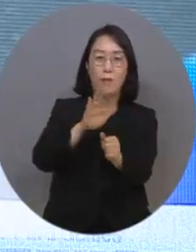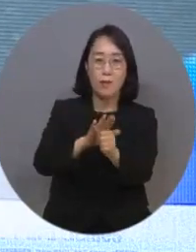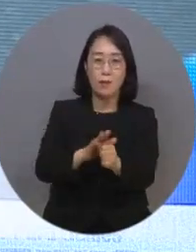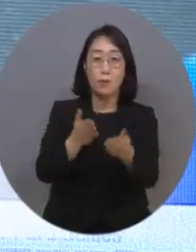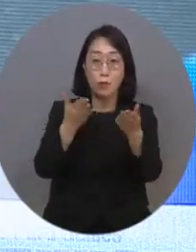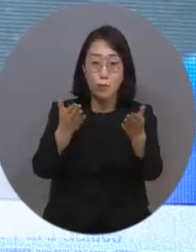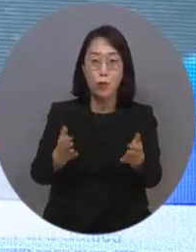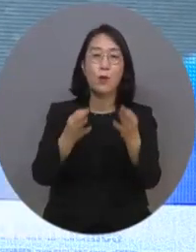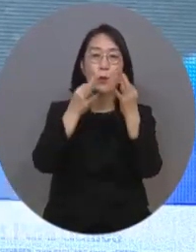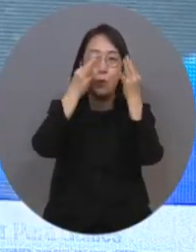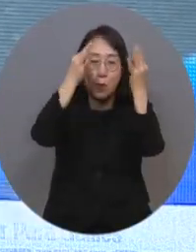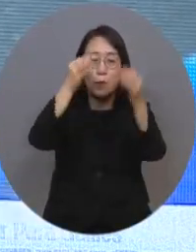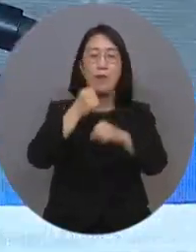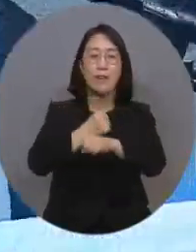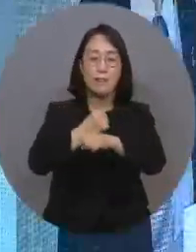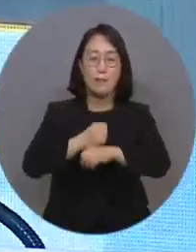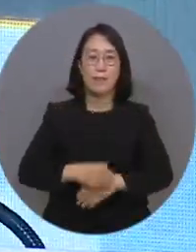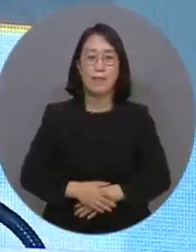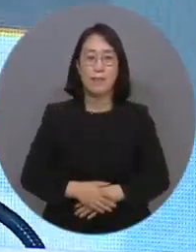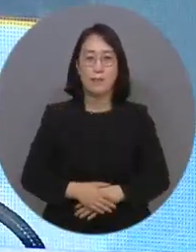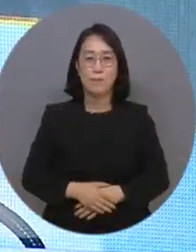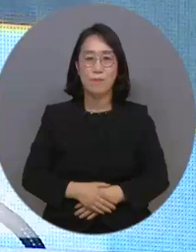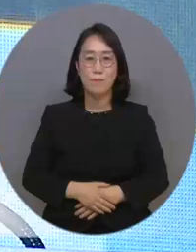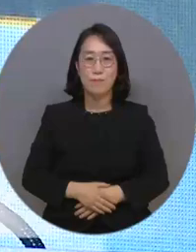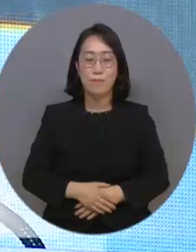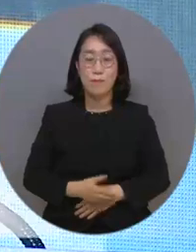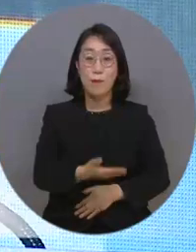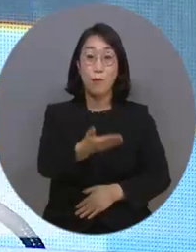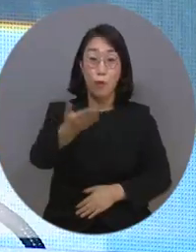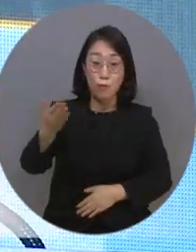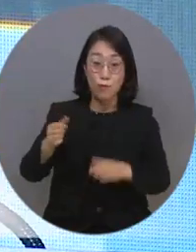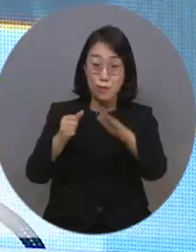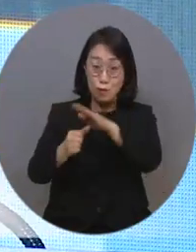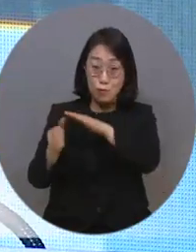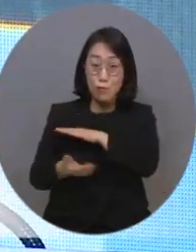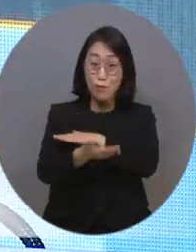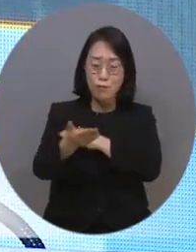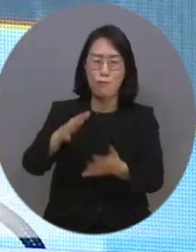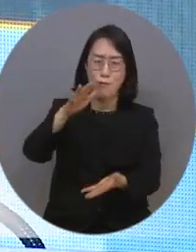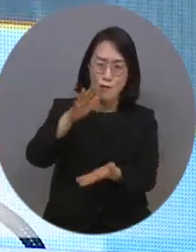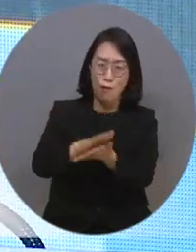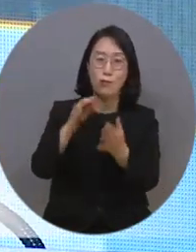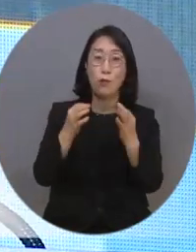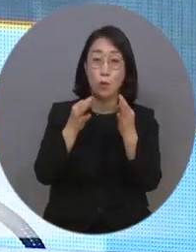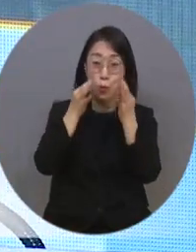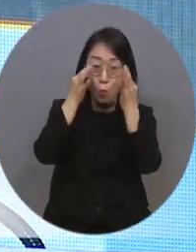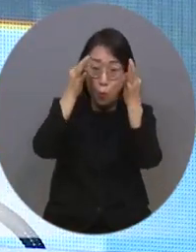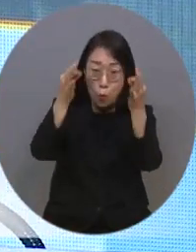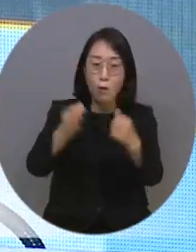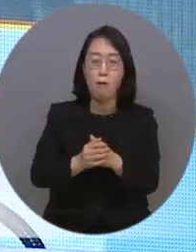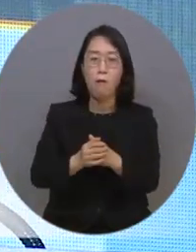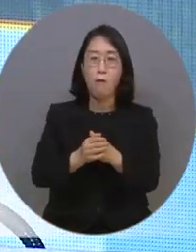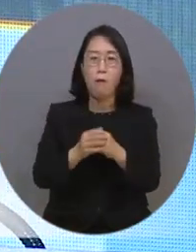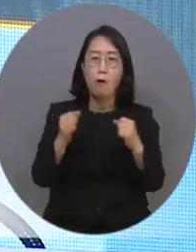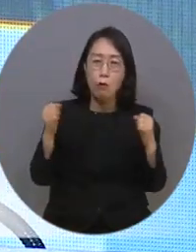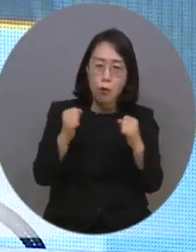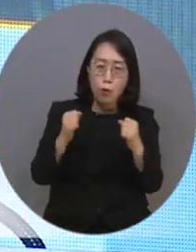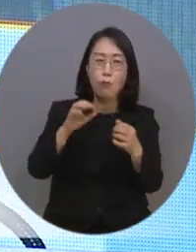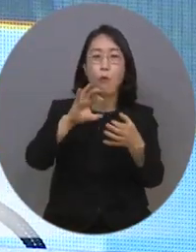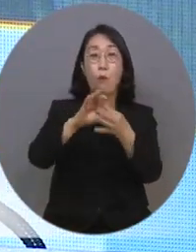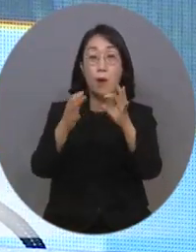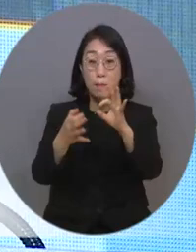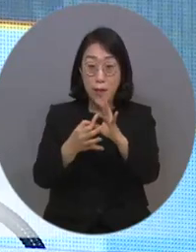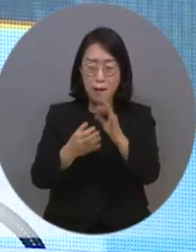위해 노력하겠습니다. 여기 계신 선수 여러분의 열정과 노력이 동계 패럴림픽까지